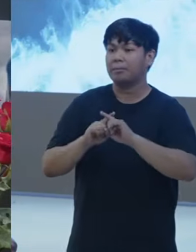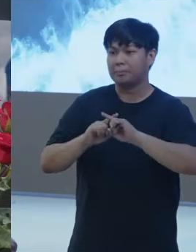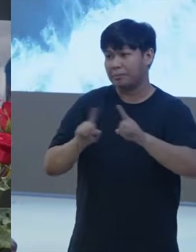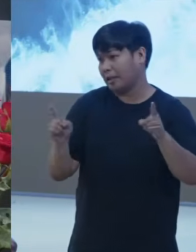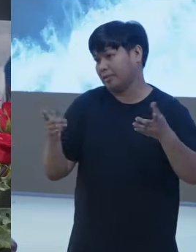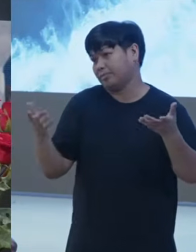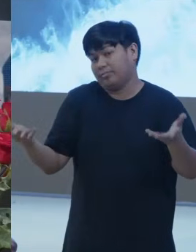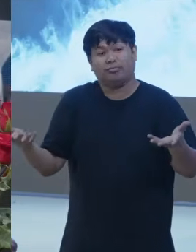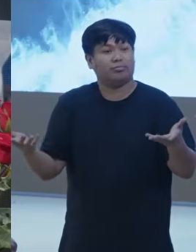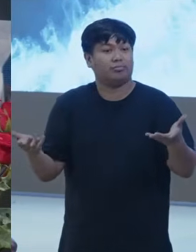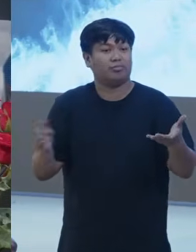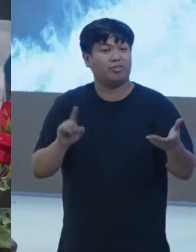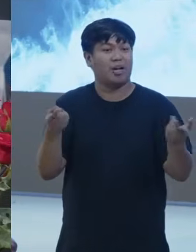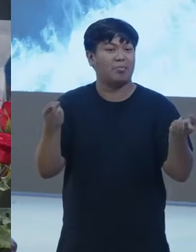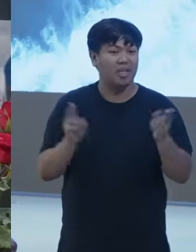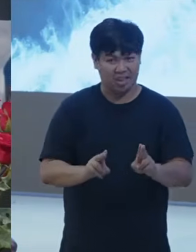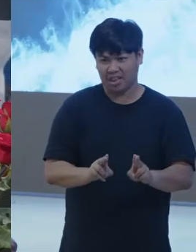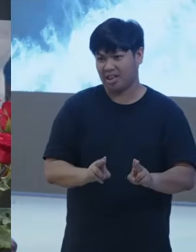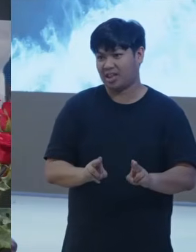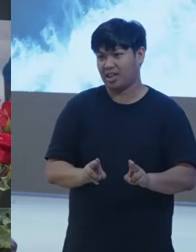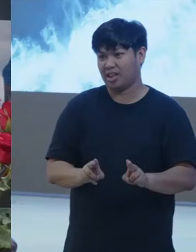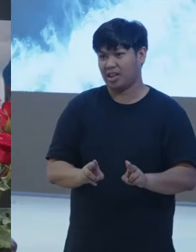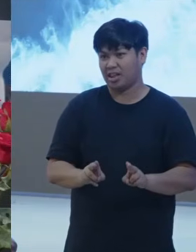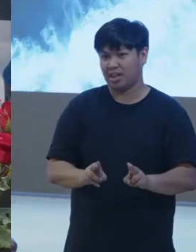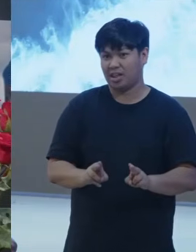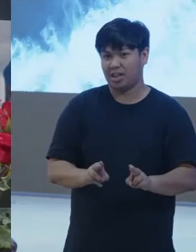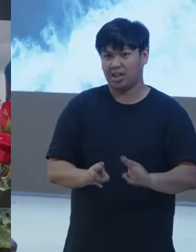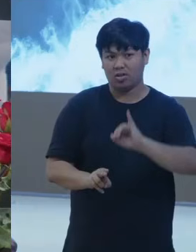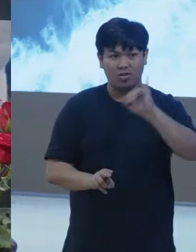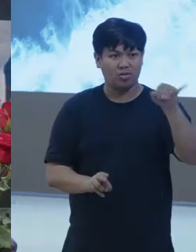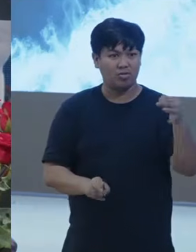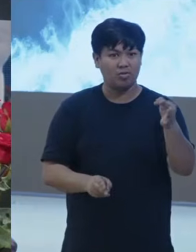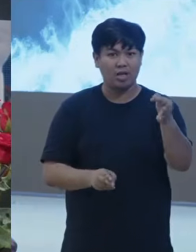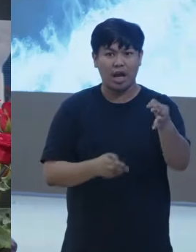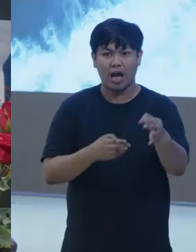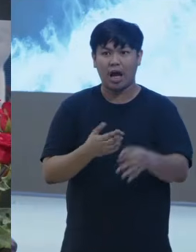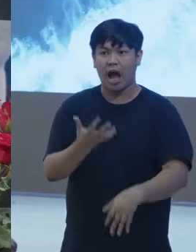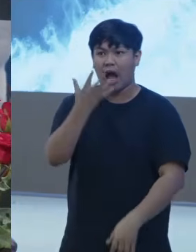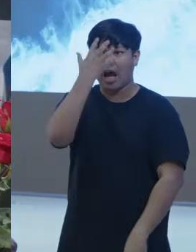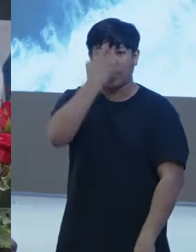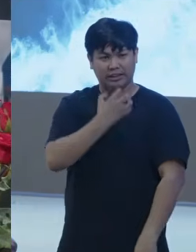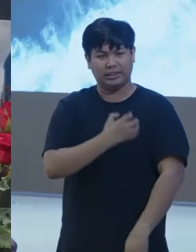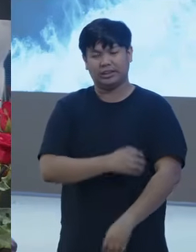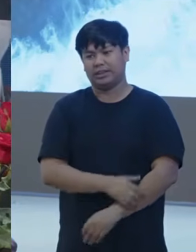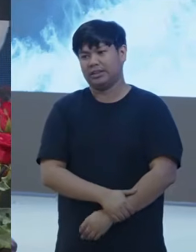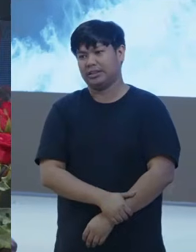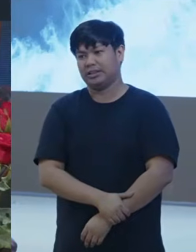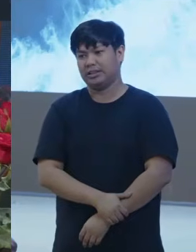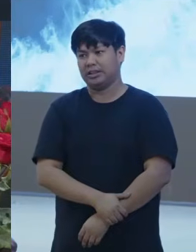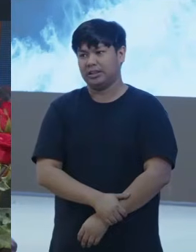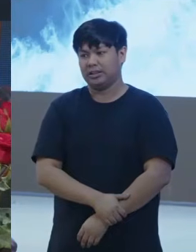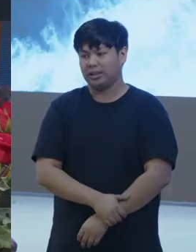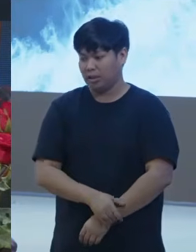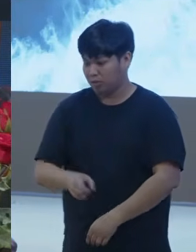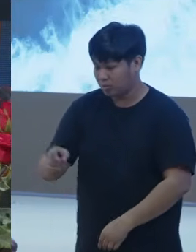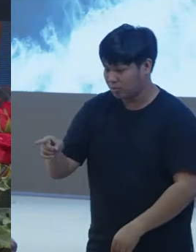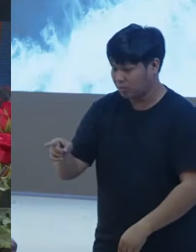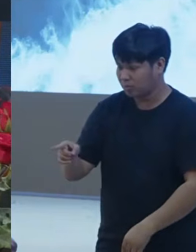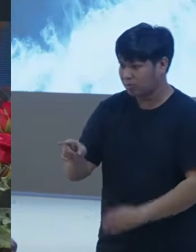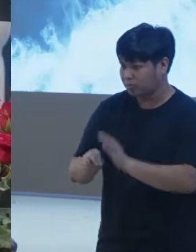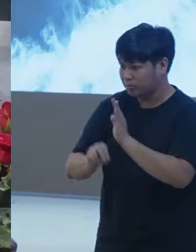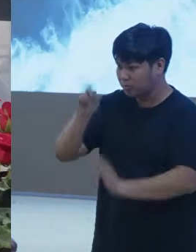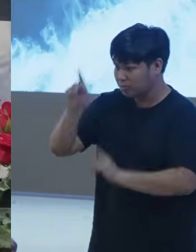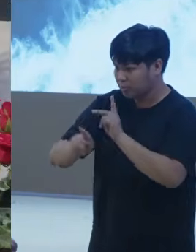Pinatawad siya ng Diyos, ngunit ngayon siya ay galit. Imbes na ikatuwa niya ang kanilang pagsisisi, ito